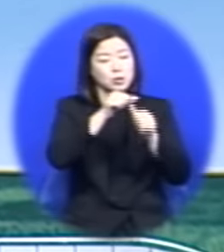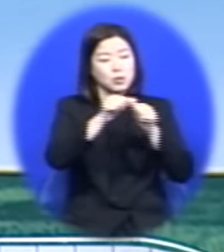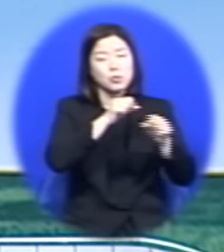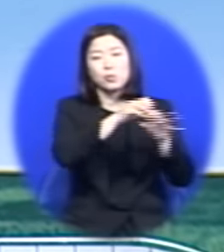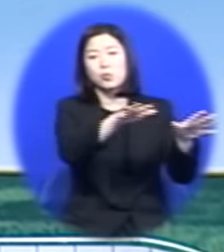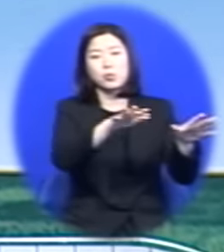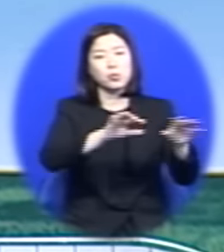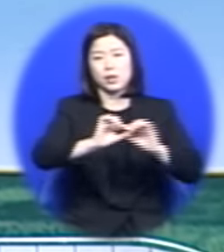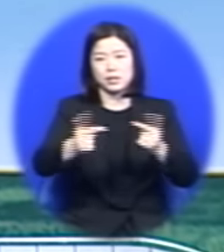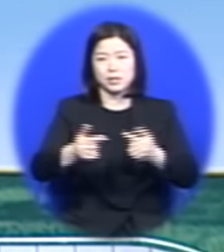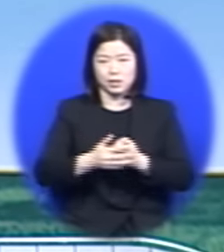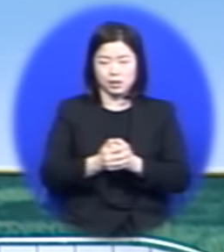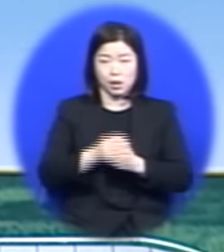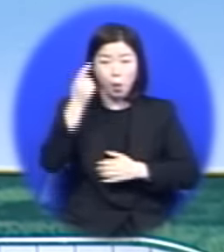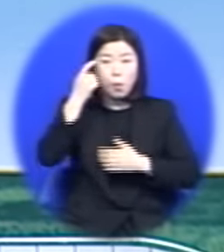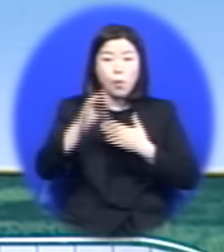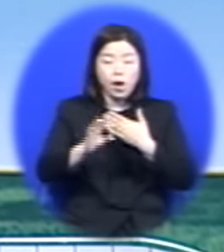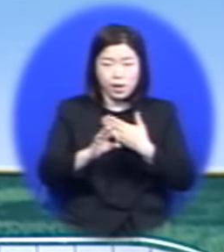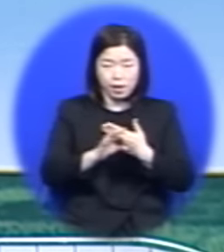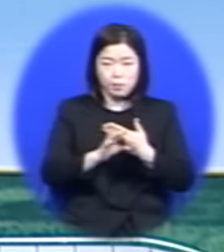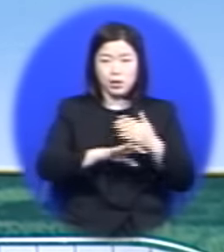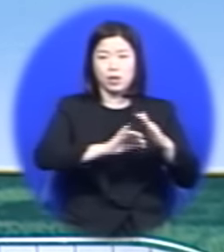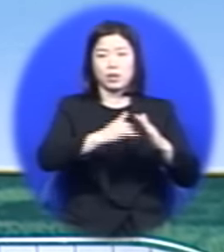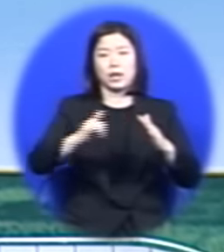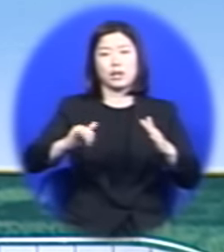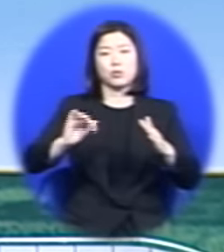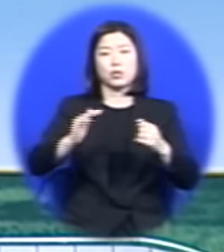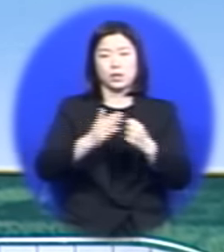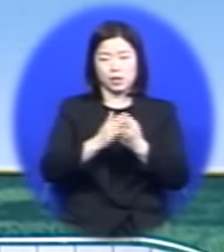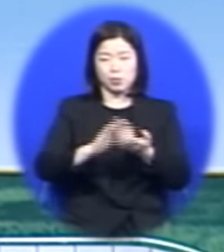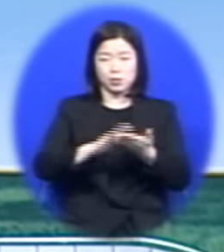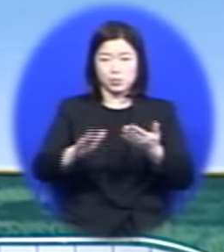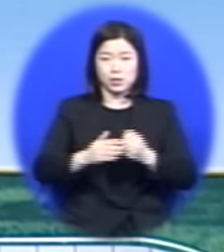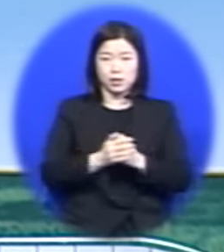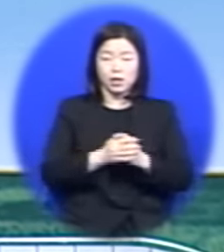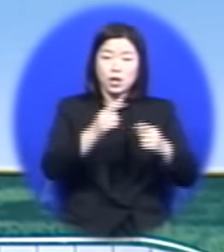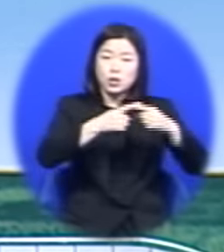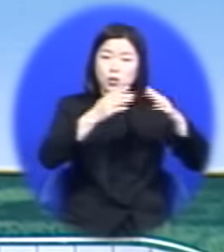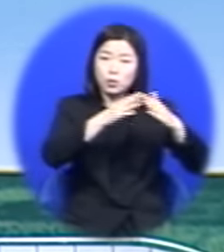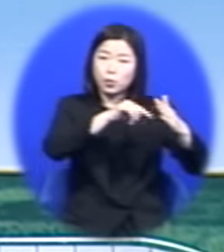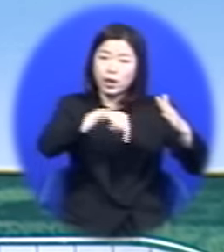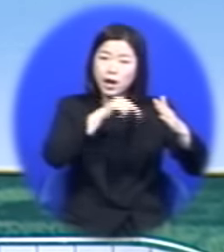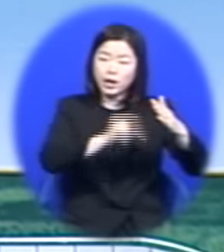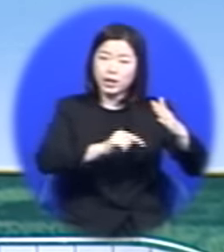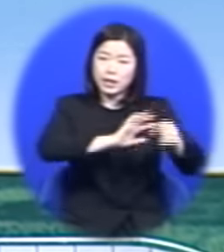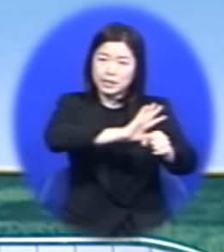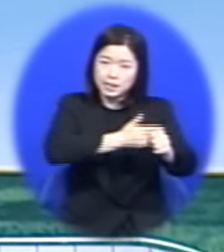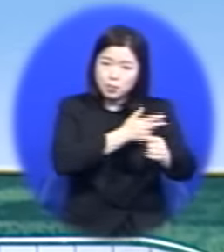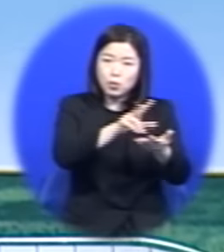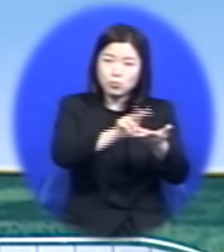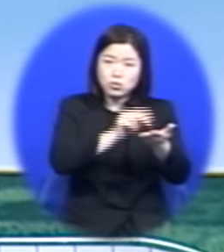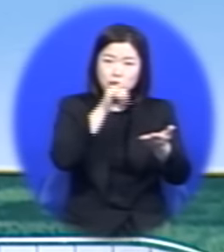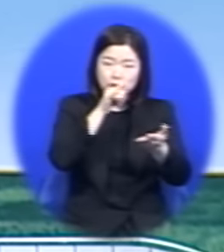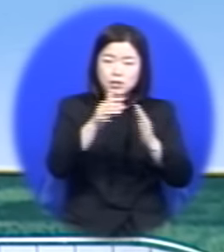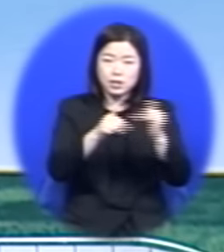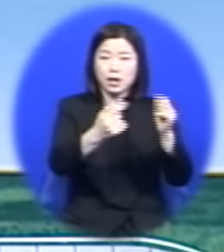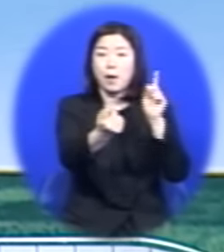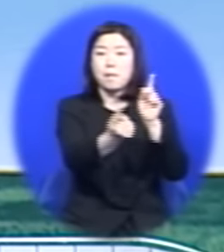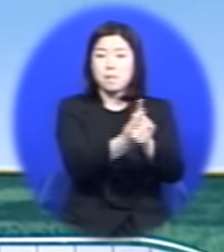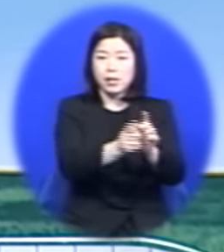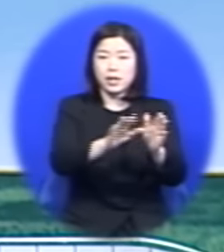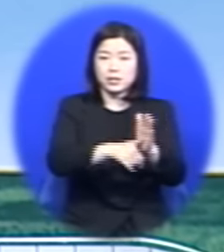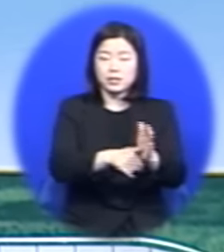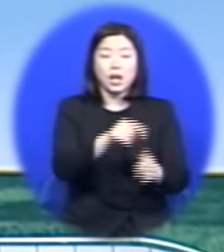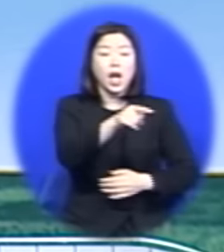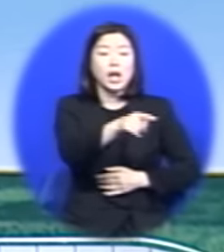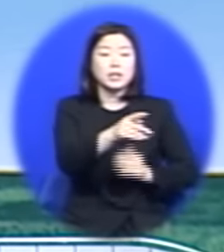가족이니까 그렇죠. 여러분, 교회 안에 뭘 잘못하는 사람, 문제가 있는 사람을 이렇게 만날 때 그